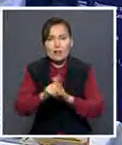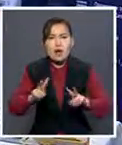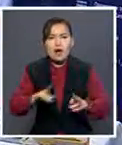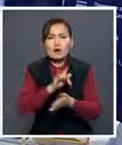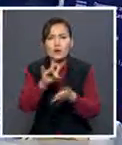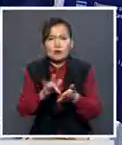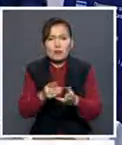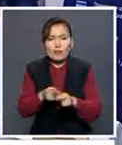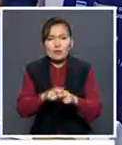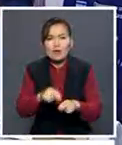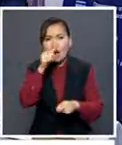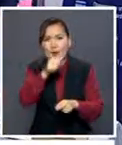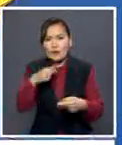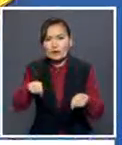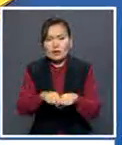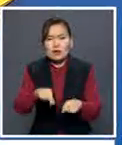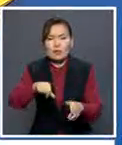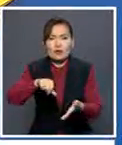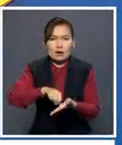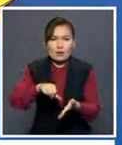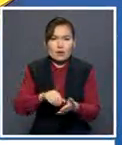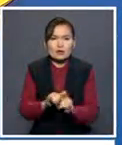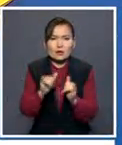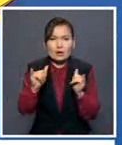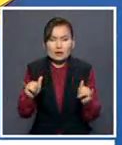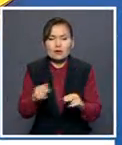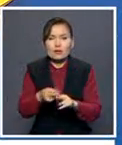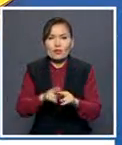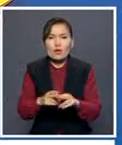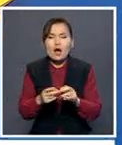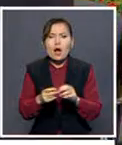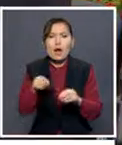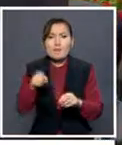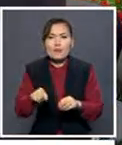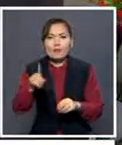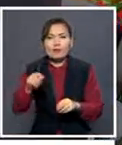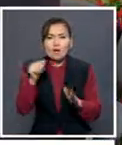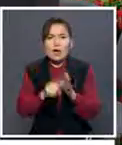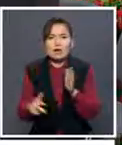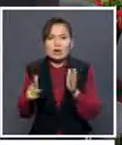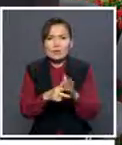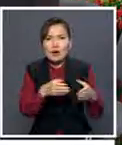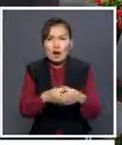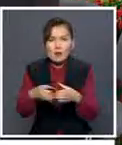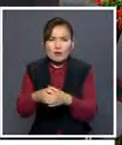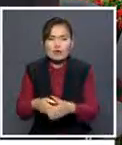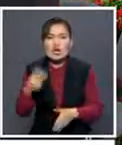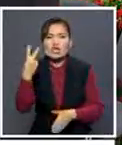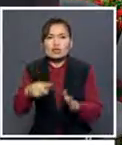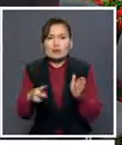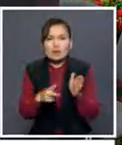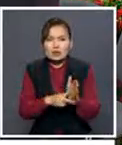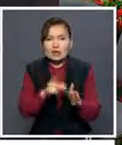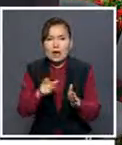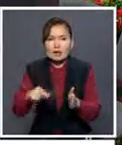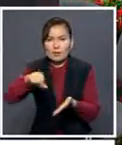сынға қатысушылары саны былтырмен салыстырғанда 1,5 есеге артқан. Яғни 1168 компаниядан тек 27